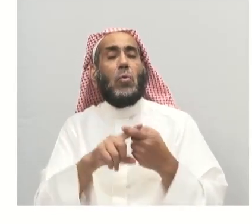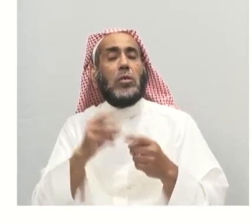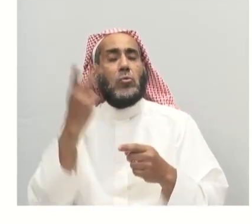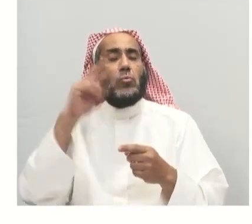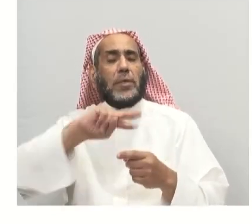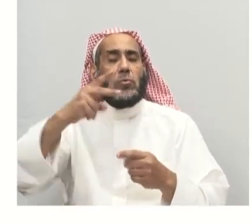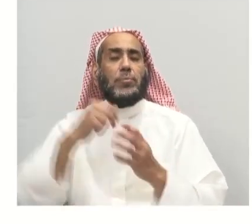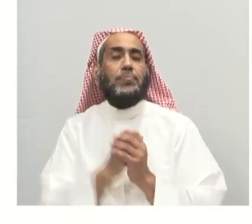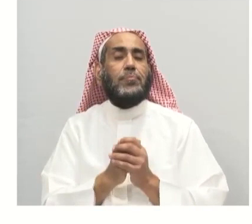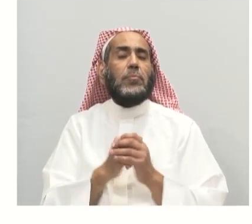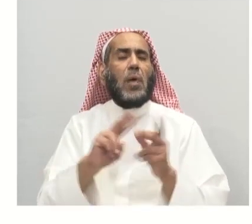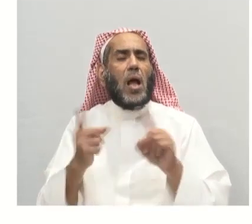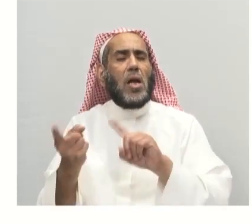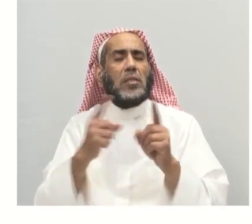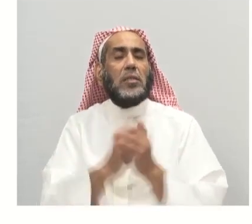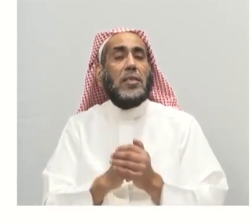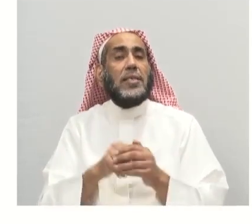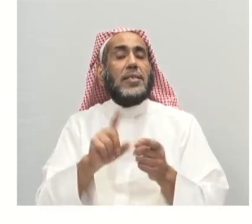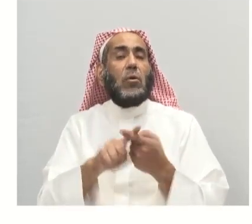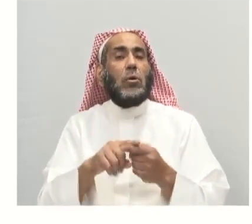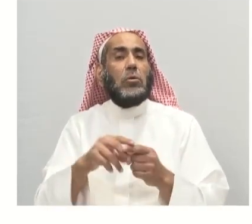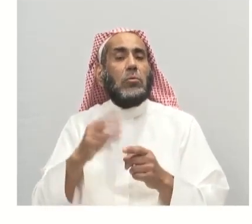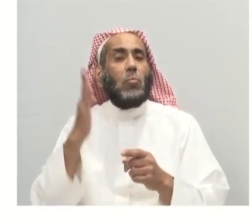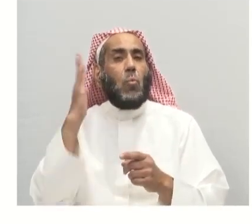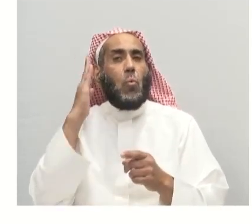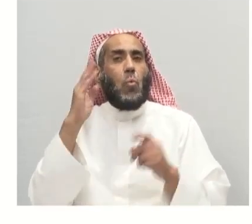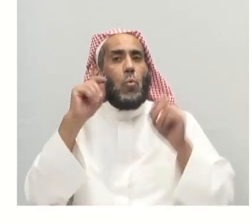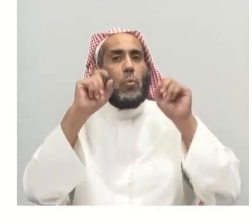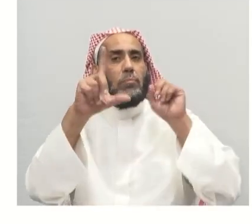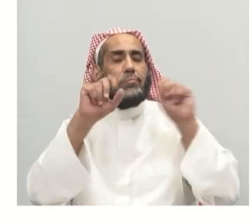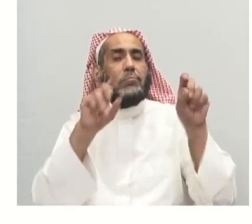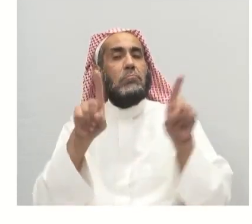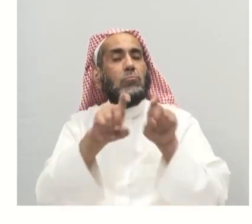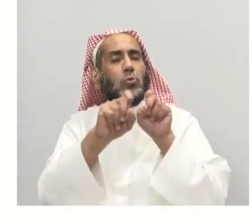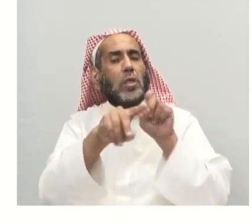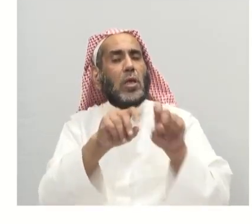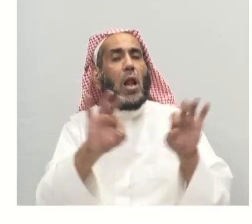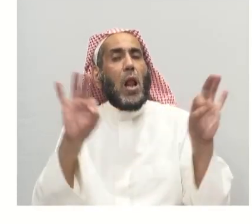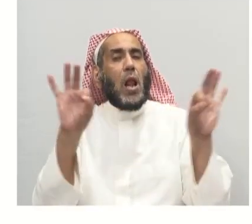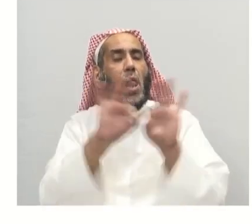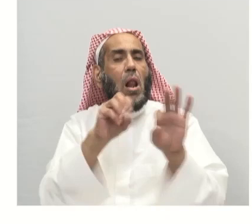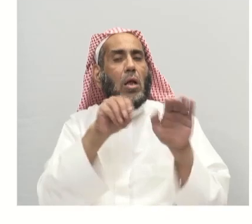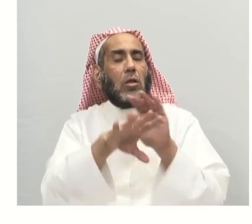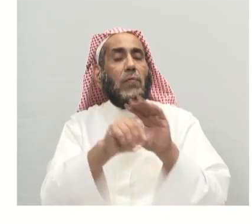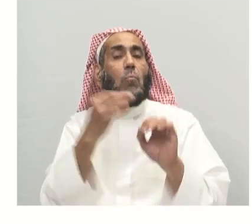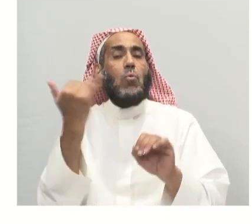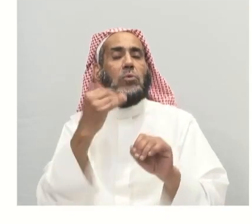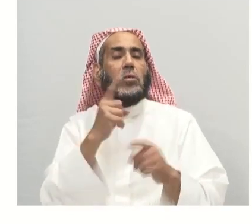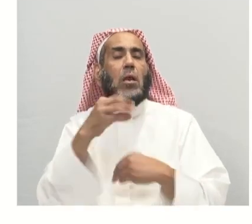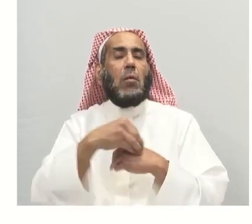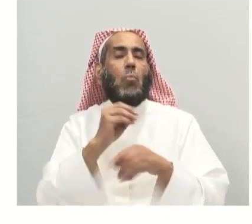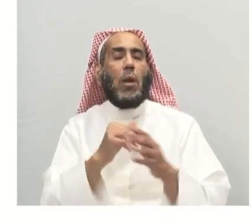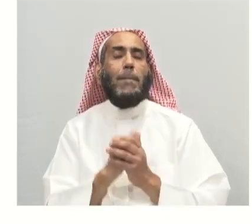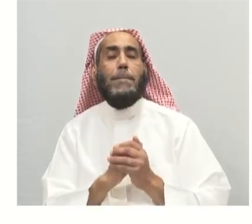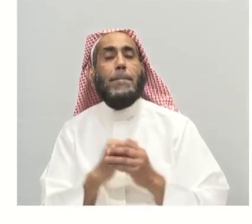والسعوديه بغير سعودي وهذا الباركود تستطيع الرجوع اليه وتاخذ معرفه في ذلك